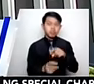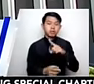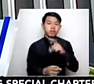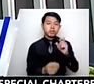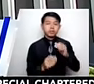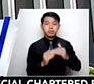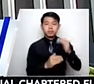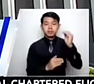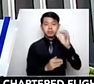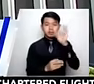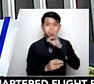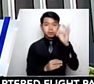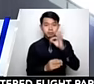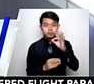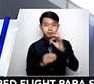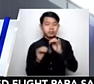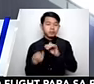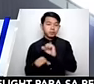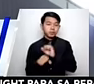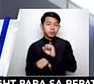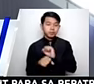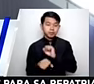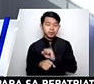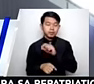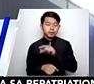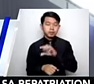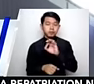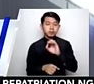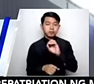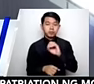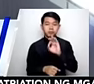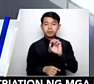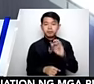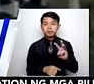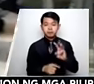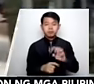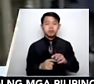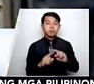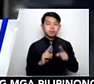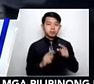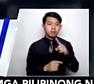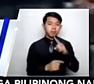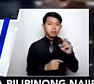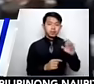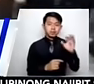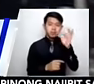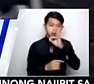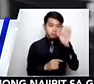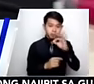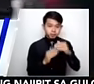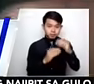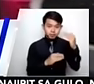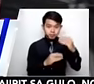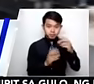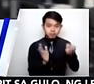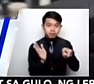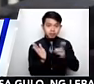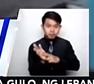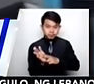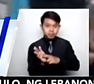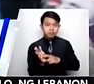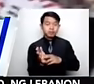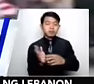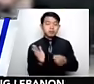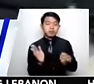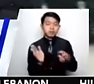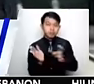dmw mahigit s Pilipino na Ang nakalista sa repatriation ang problema ilang beses na nakak kanela ang mga flight sa